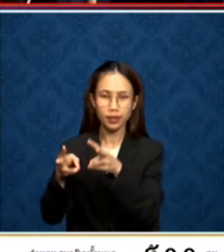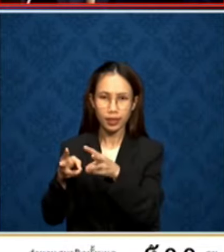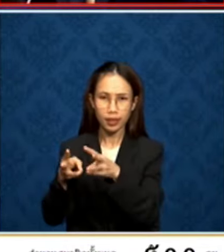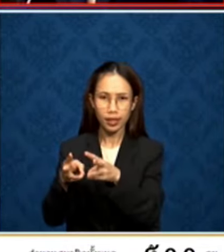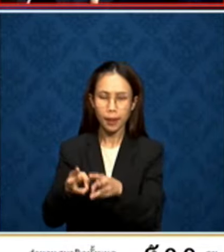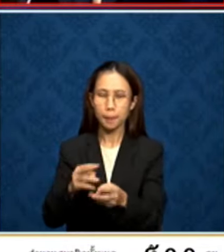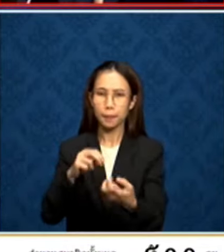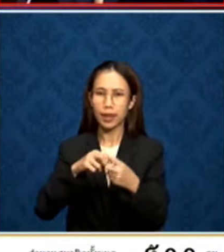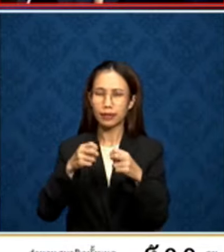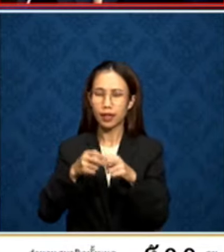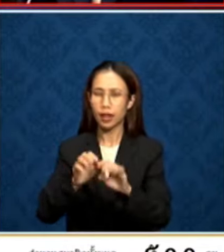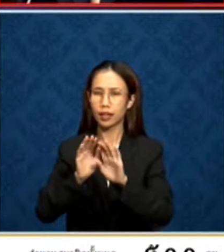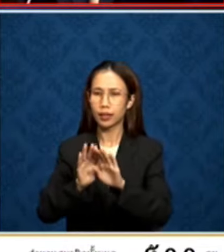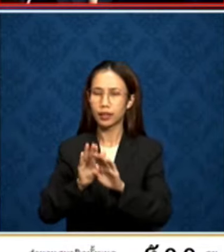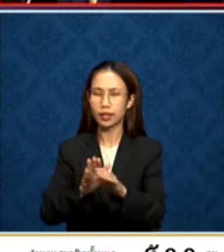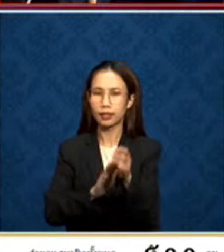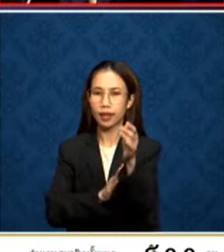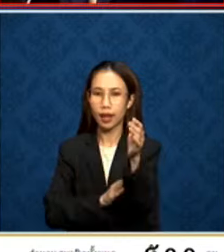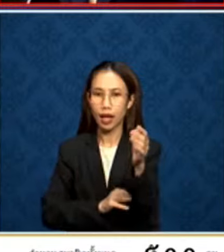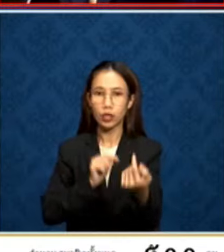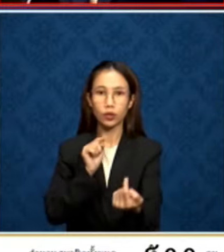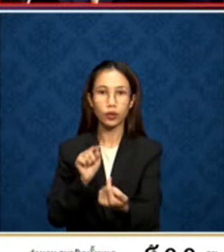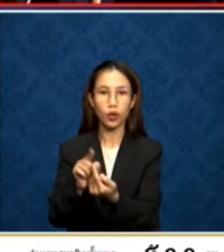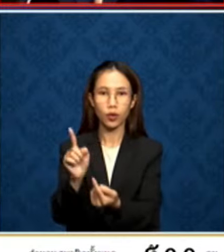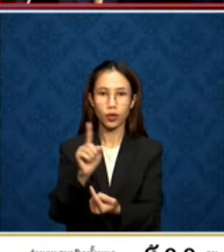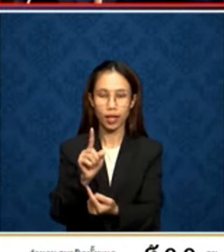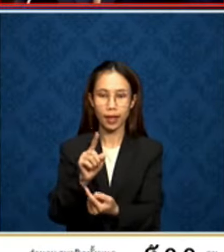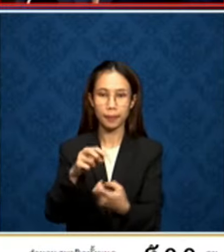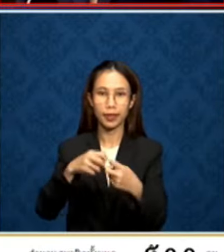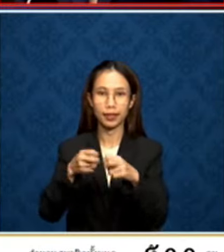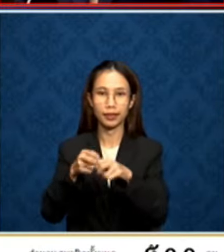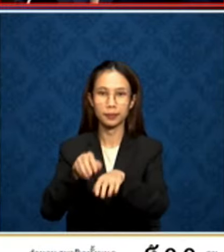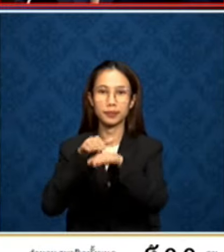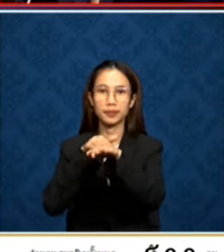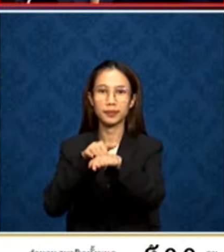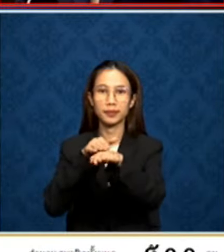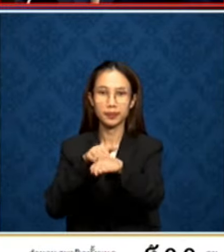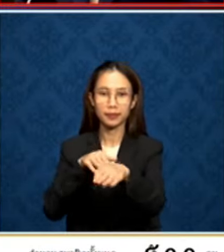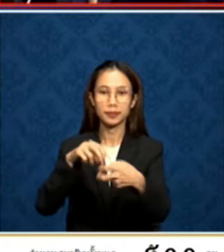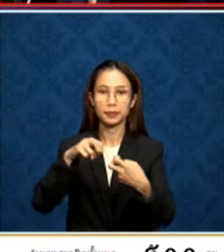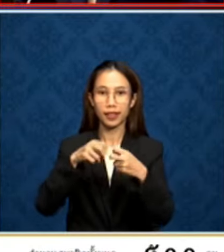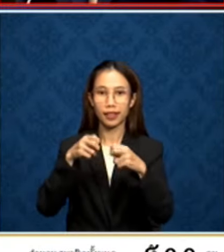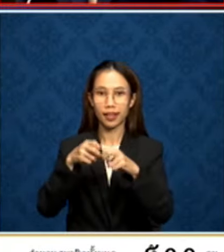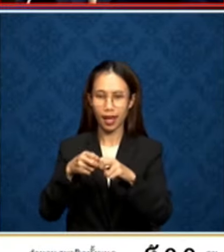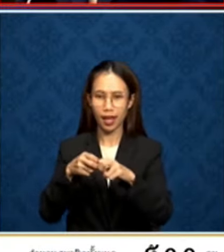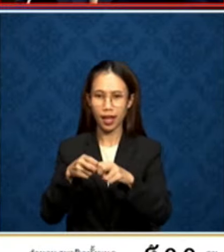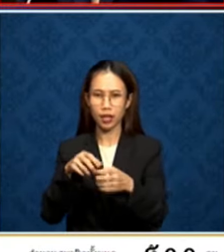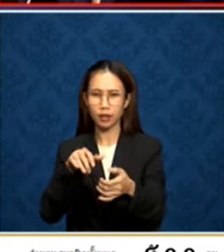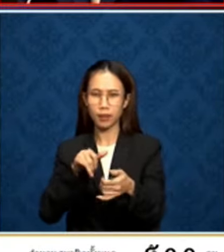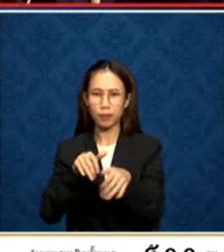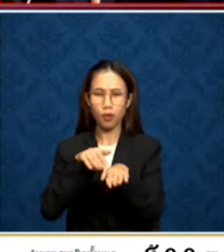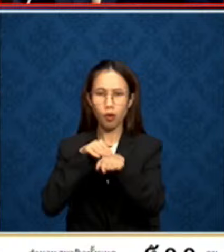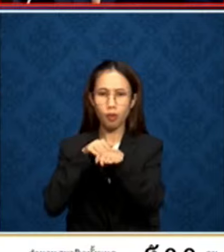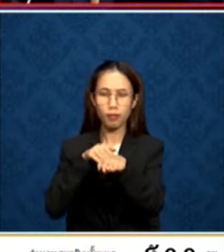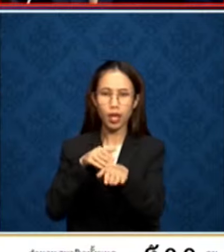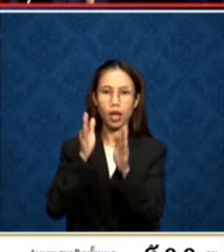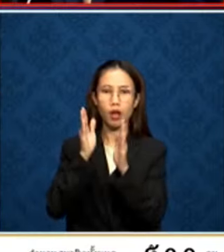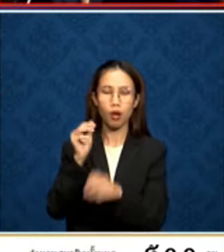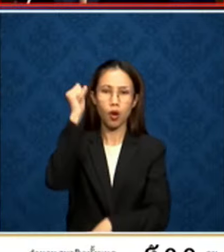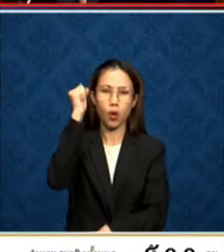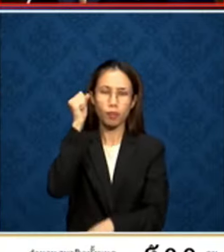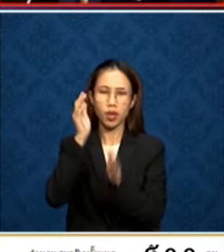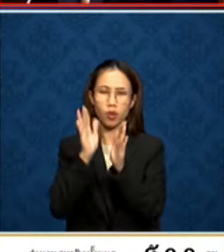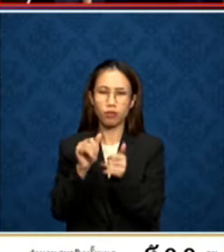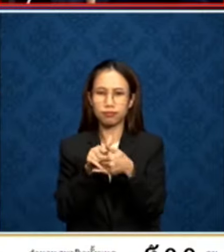หมักหมมมาช้านานนะคะไม่ว่าจะเป็นในเรื่องของปัญหารถติดปัญหาสภาพความแออัดบนรถเมล์ปัญหา